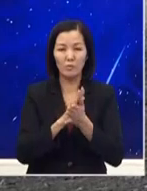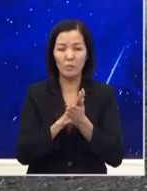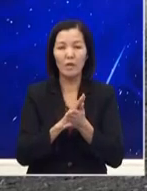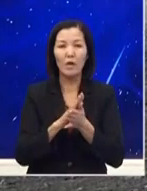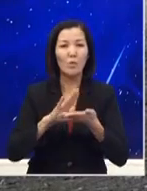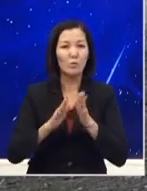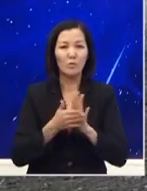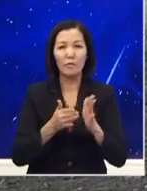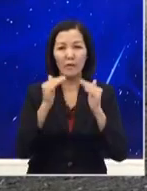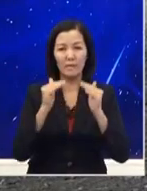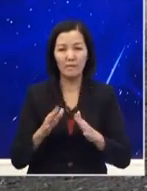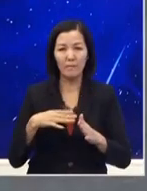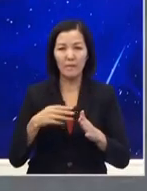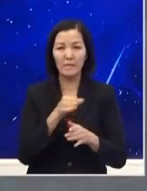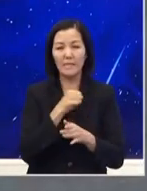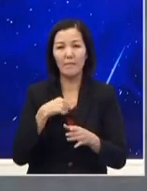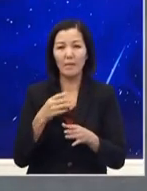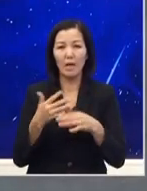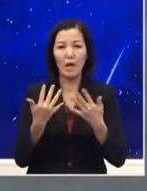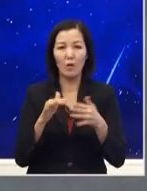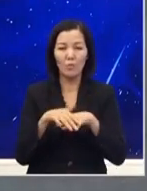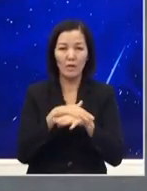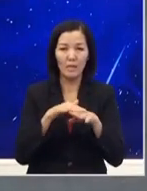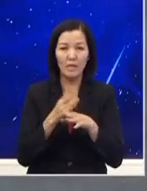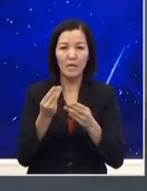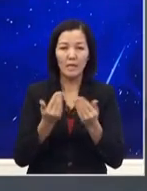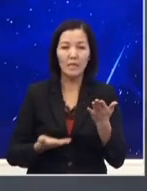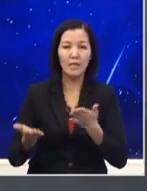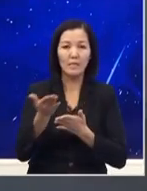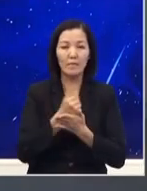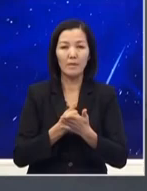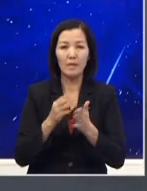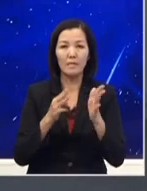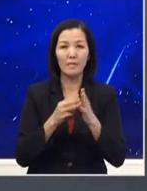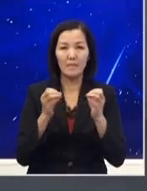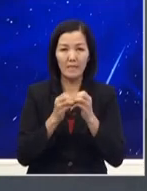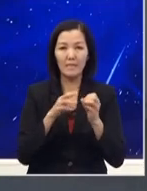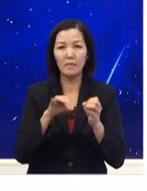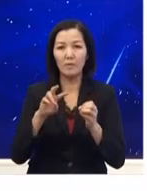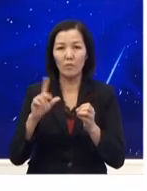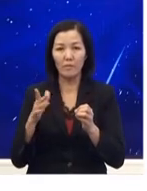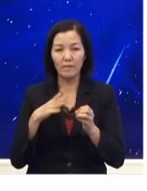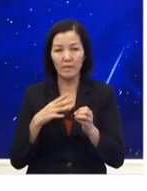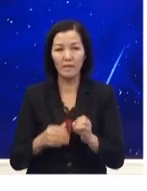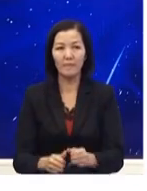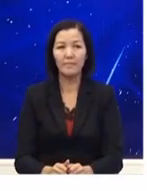условиях. Тогда казыбаевцы решили своими силами построить школу. Было собрано 10 миллионов тенге.